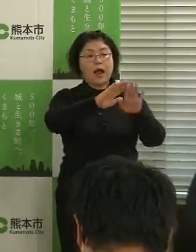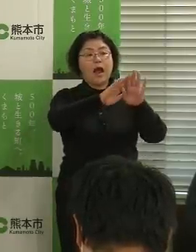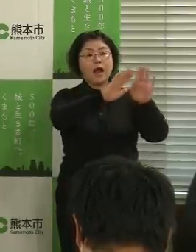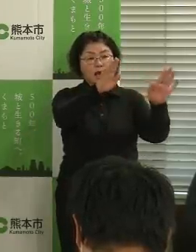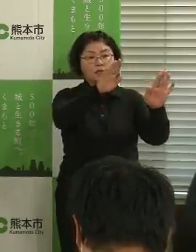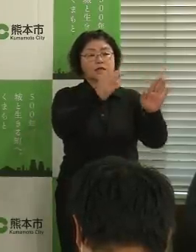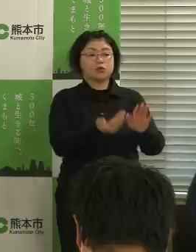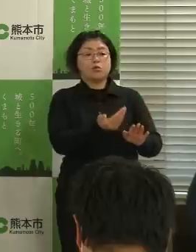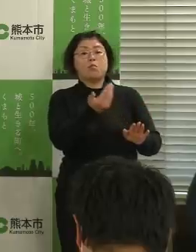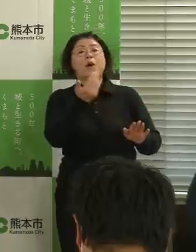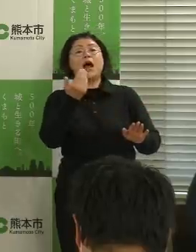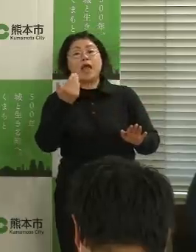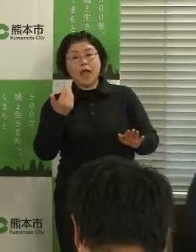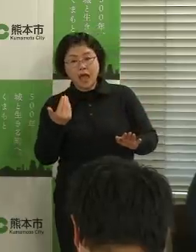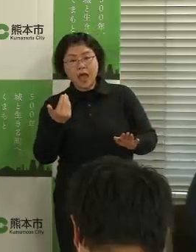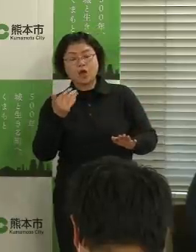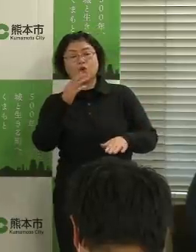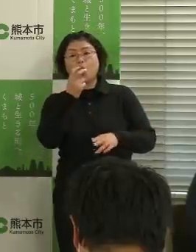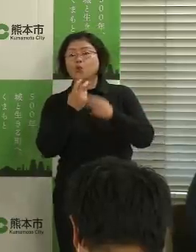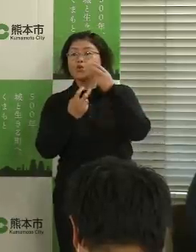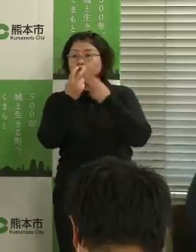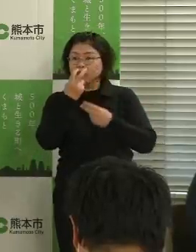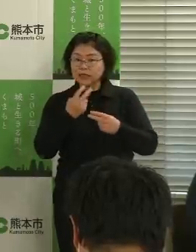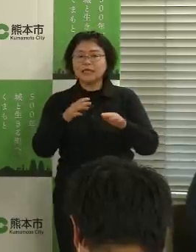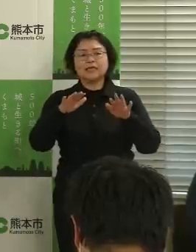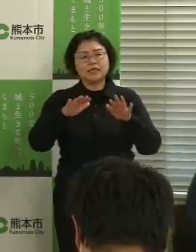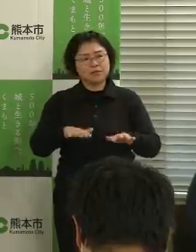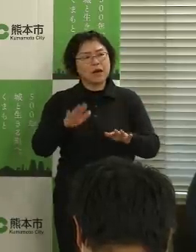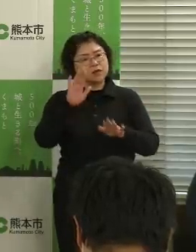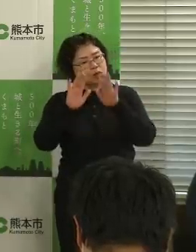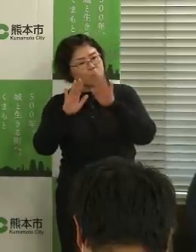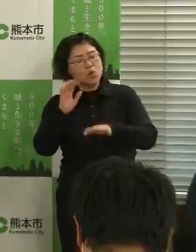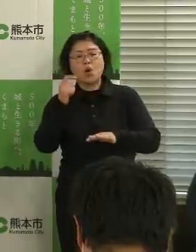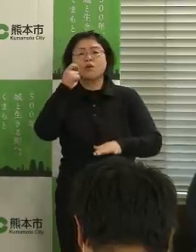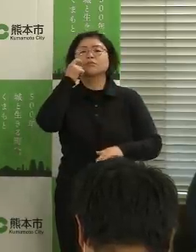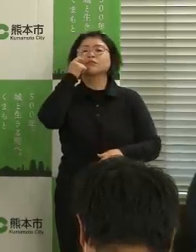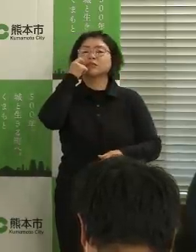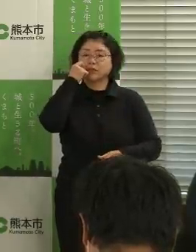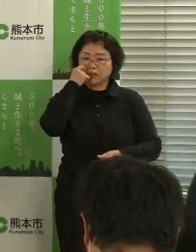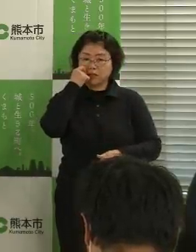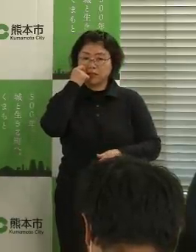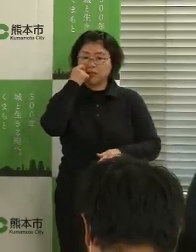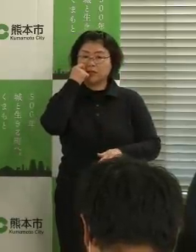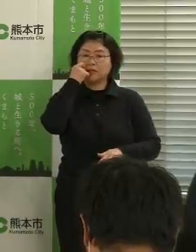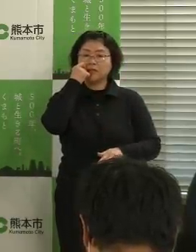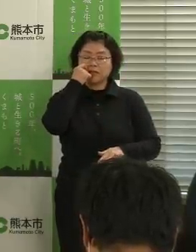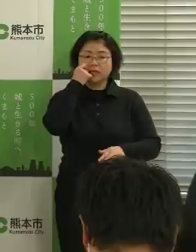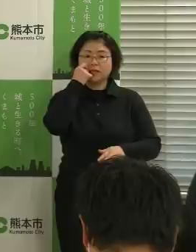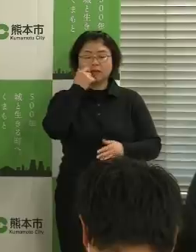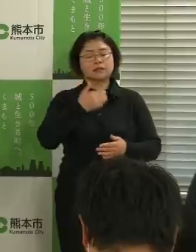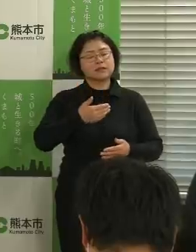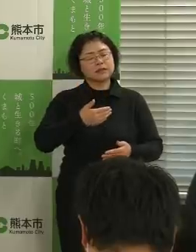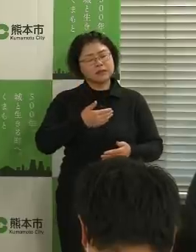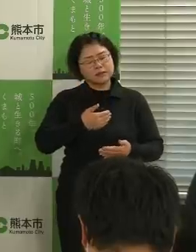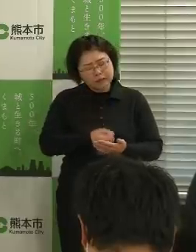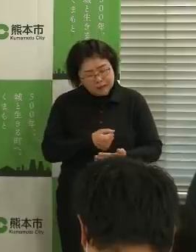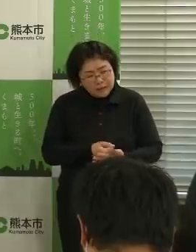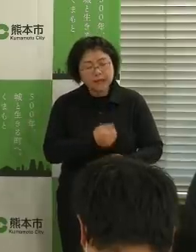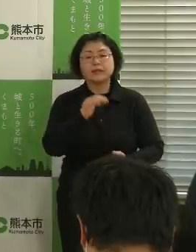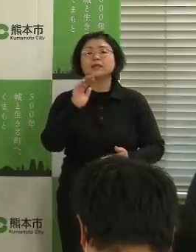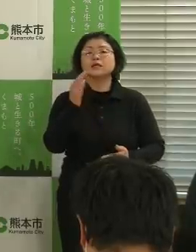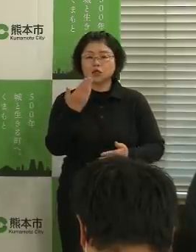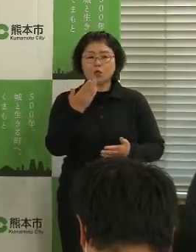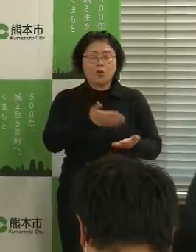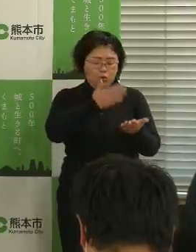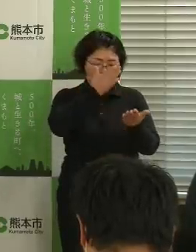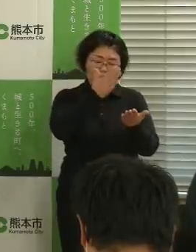ベントというのもですね、今開催できない状況にあるということで、これは大変やむを得ないんですけれども、